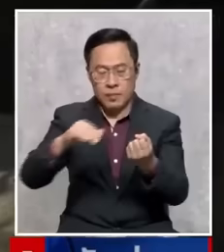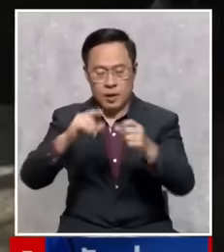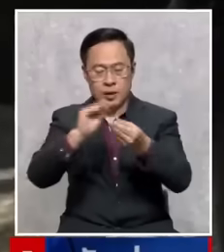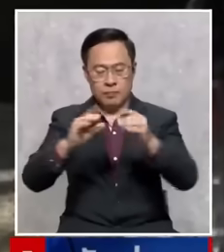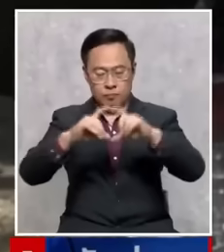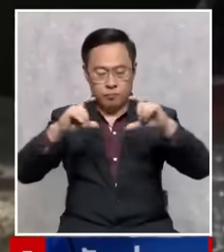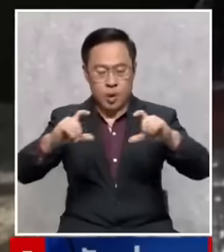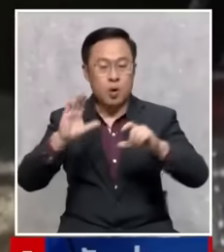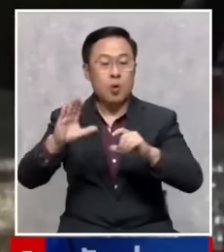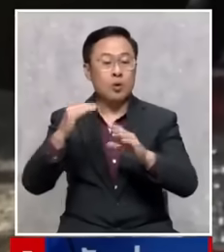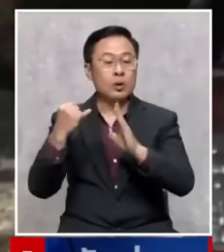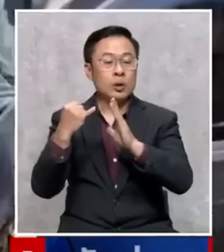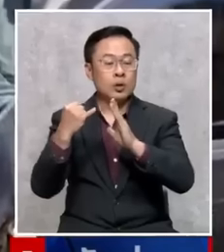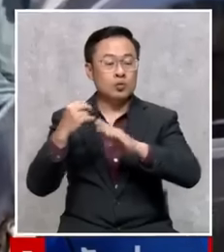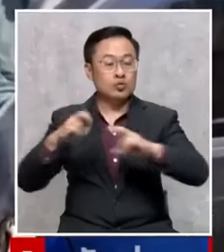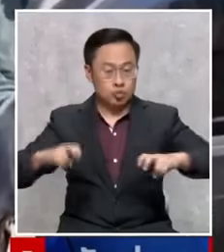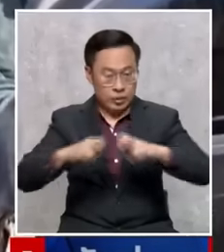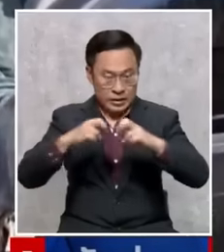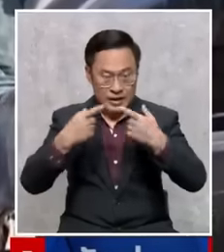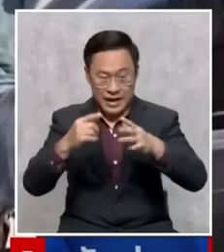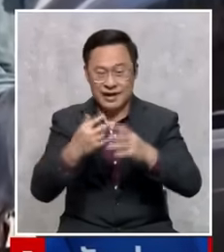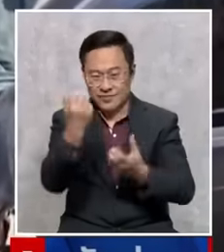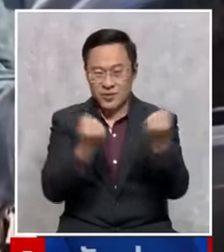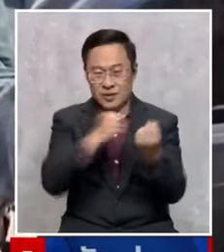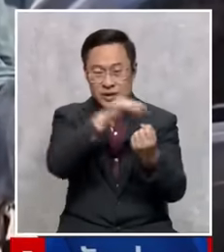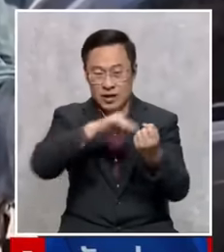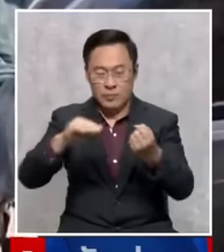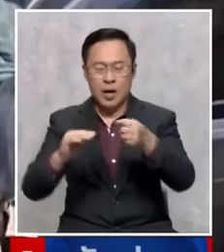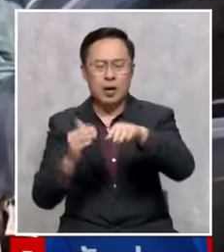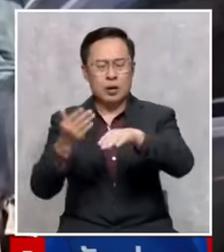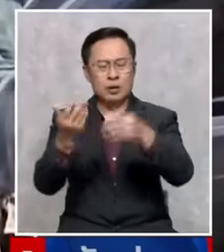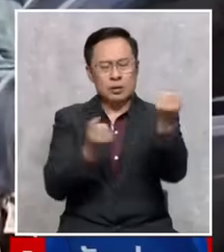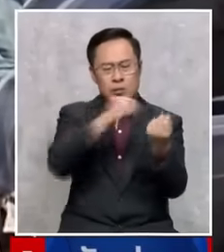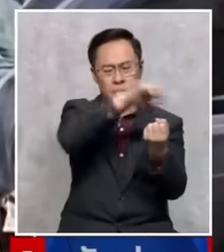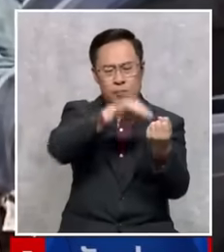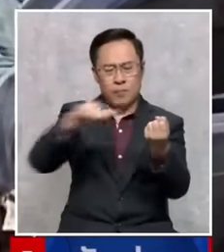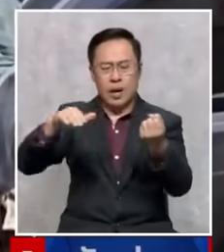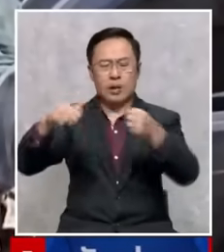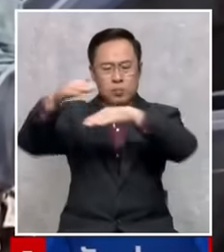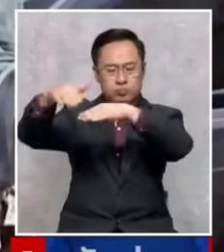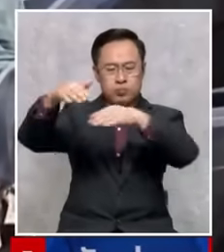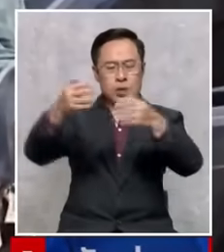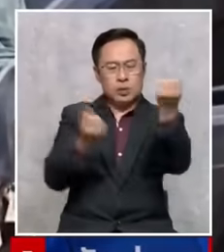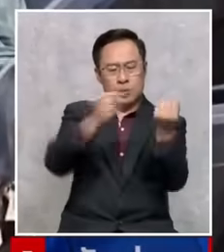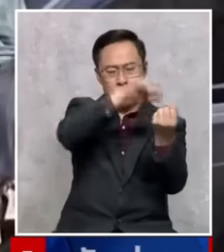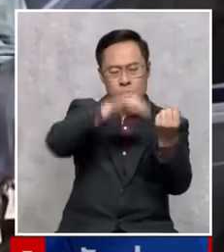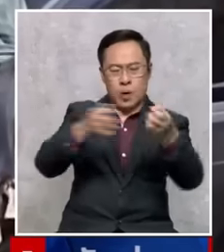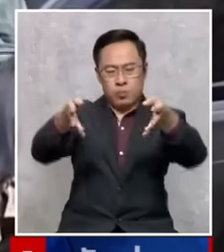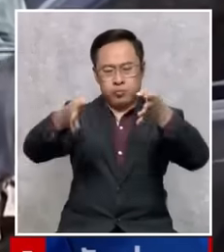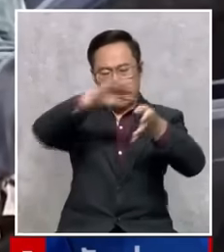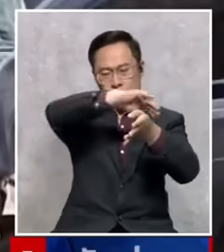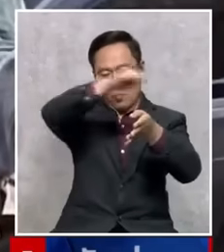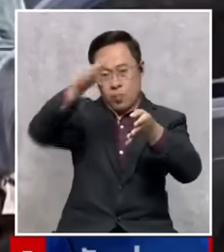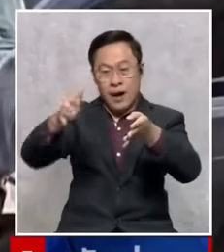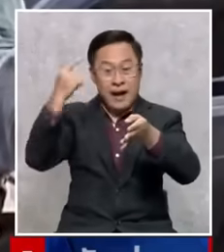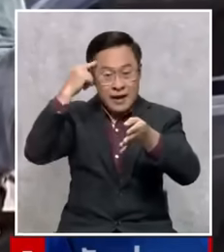เห็นว่าบริเวณหลังคาเป็นหลังคาไฟเบอร์แล้วก็มีเต็นท์กลางคุมตัวรถคุมตัวหลังคานะคะถึงมุมเต็นท์ให้เป็นเหมือนแคมป์เนี่